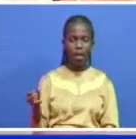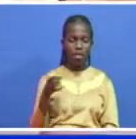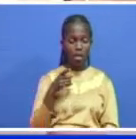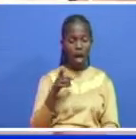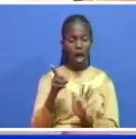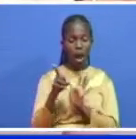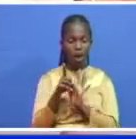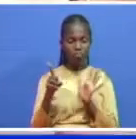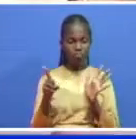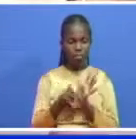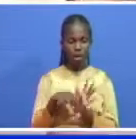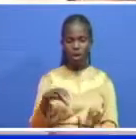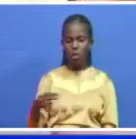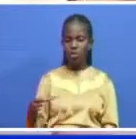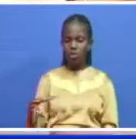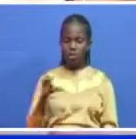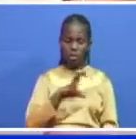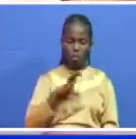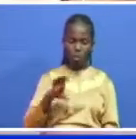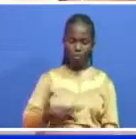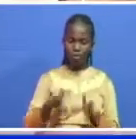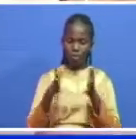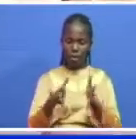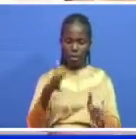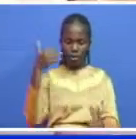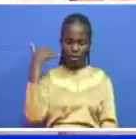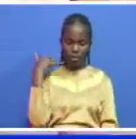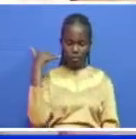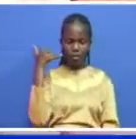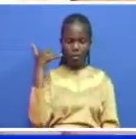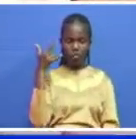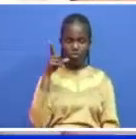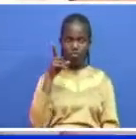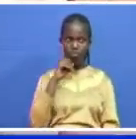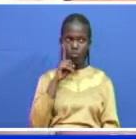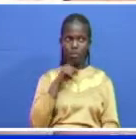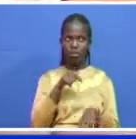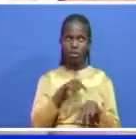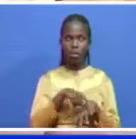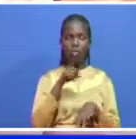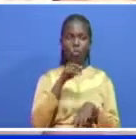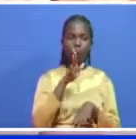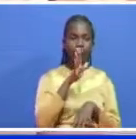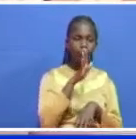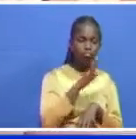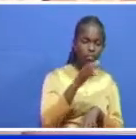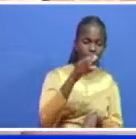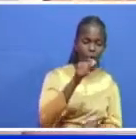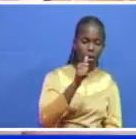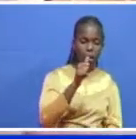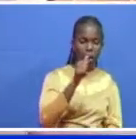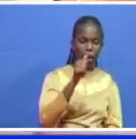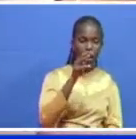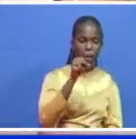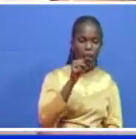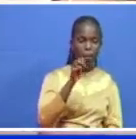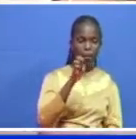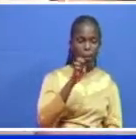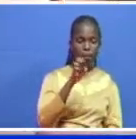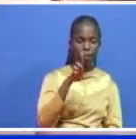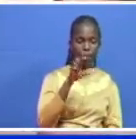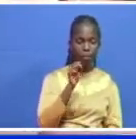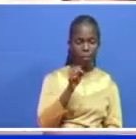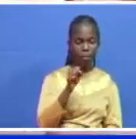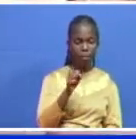osua county commission na yeo. Kupika uo nisa muwanza nga mele isi, kwa siyeba, hivi yuta atu nga county ya